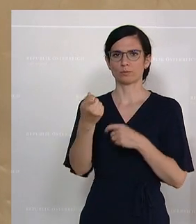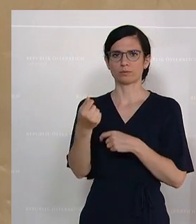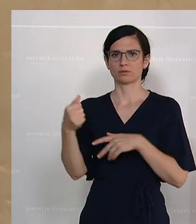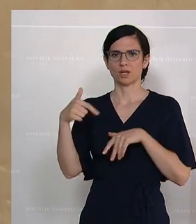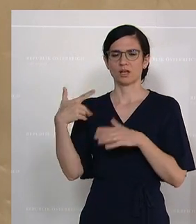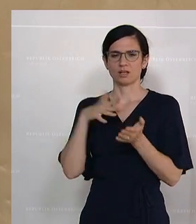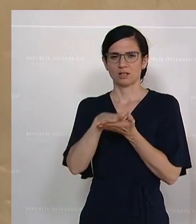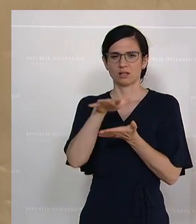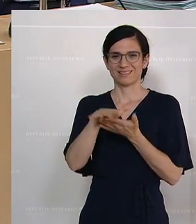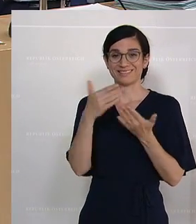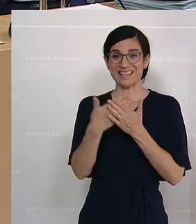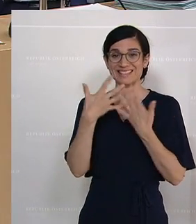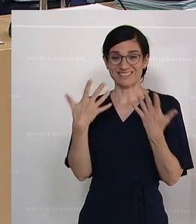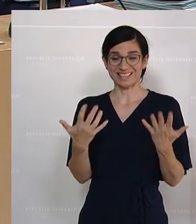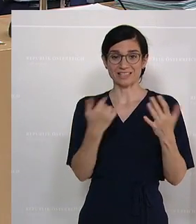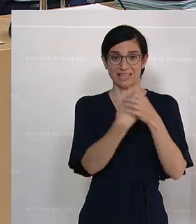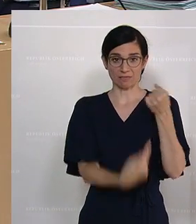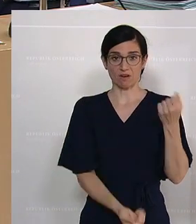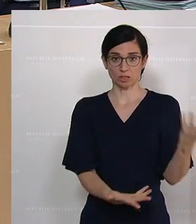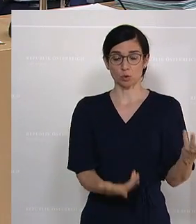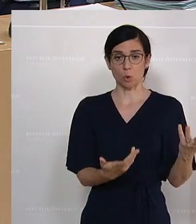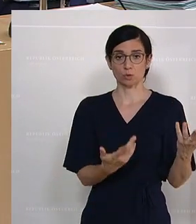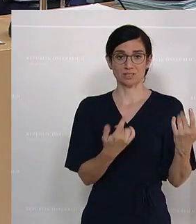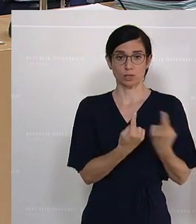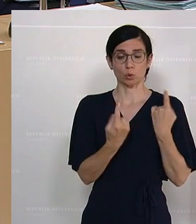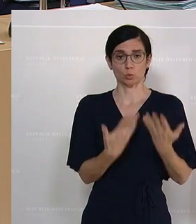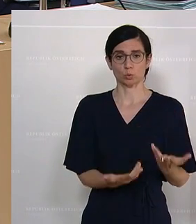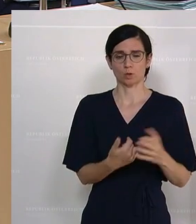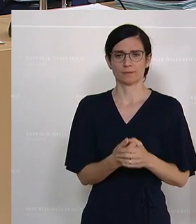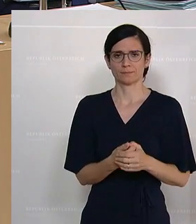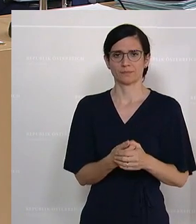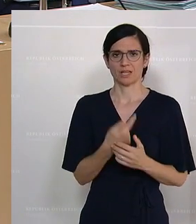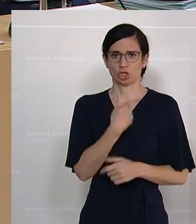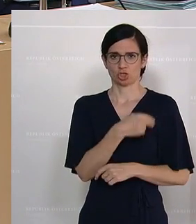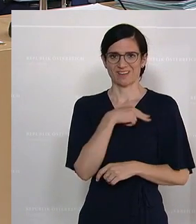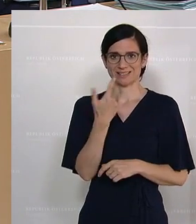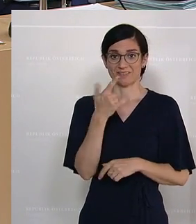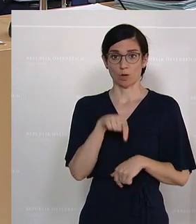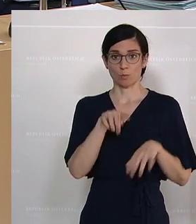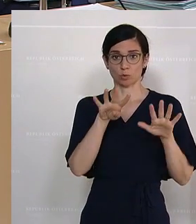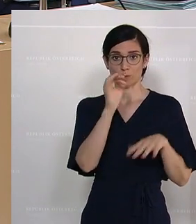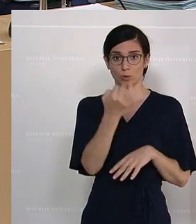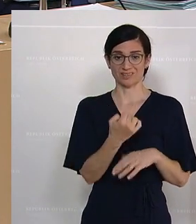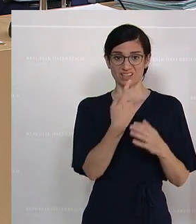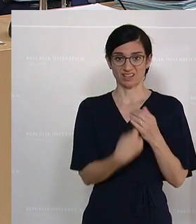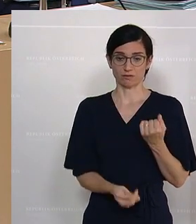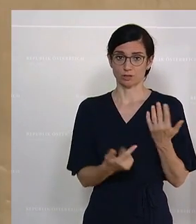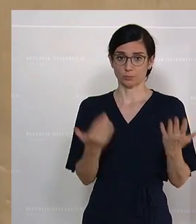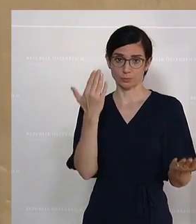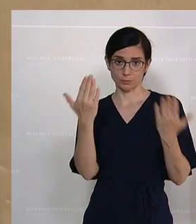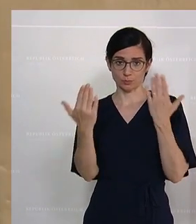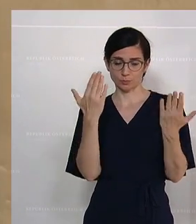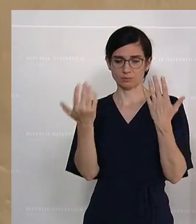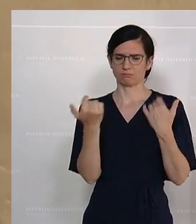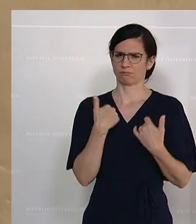ausgelöst genau das ausgelassen dass wir diese information haben im umkehrschluss in der schweiz haben wir 29 prozent inflation also er sieht man schon